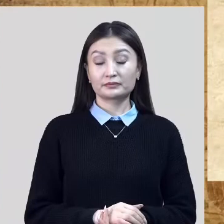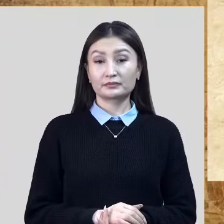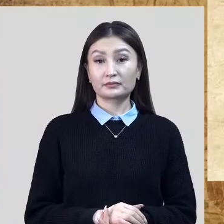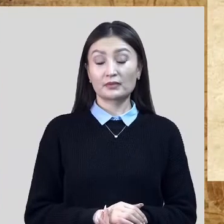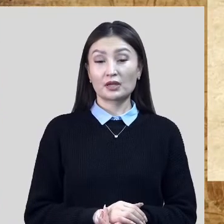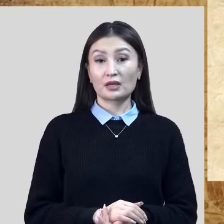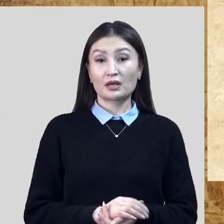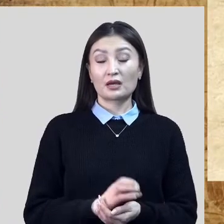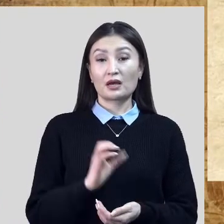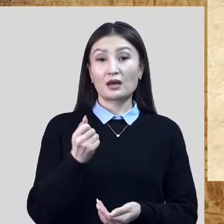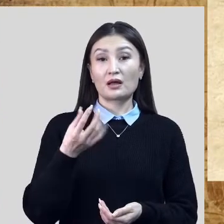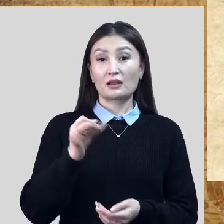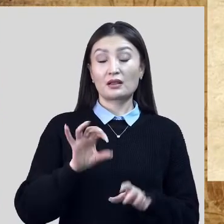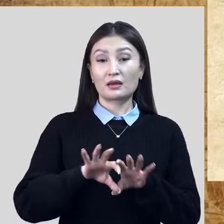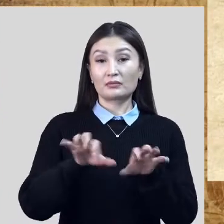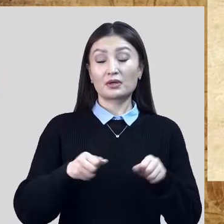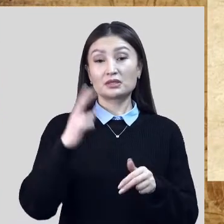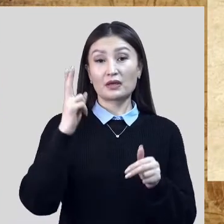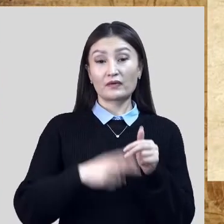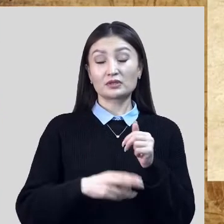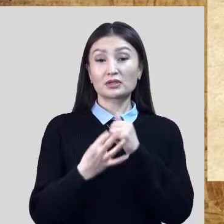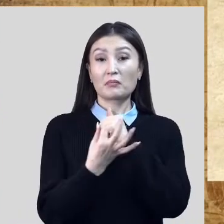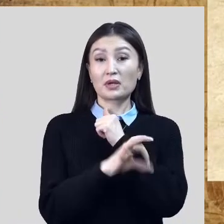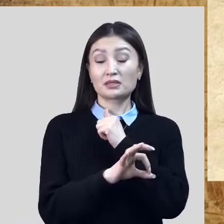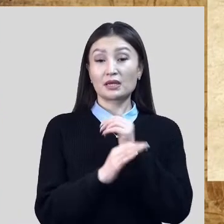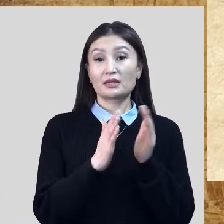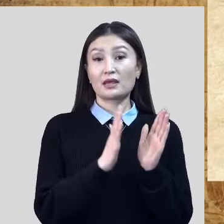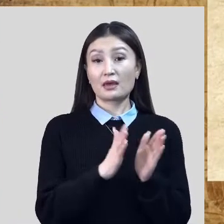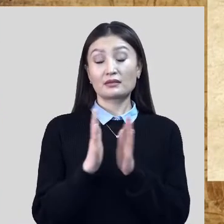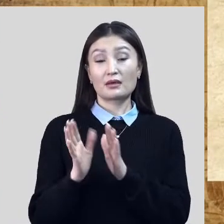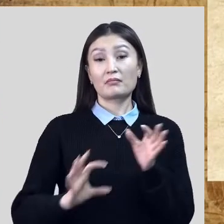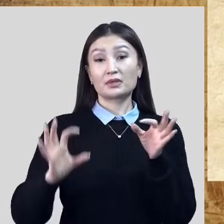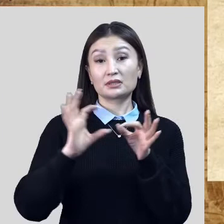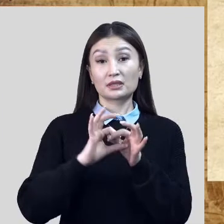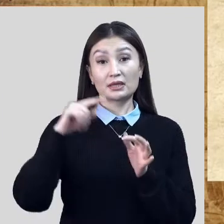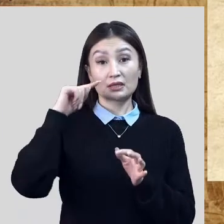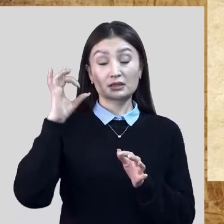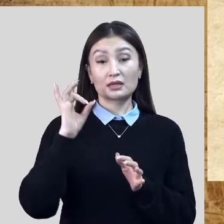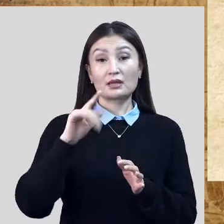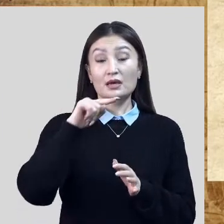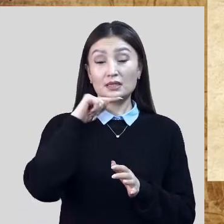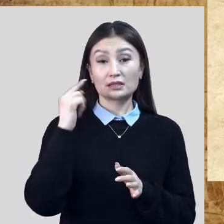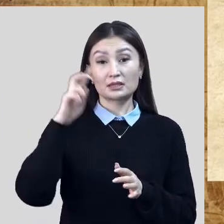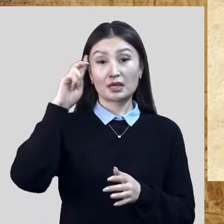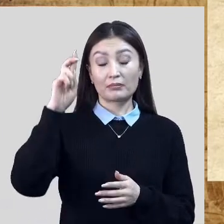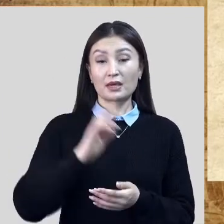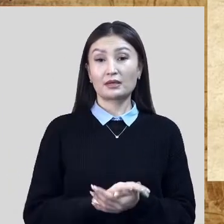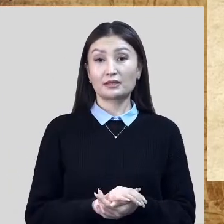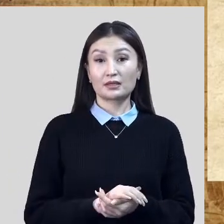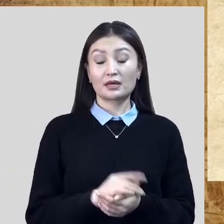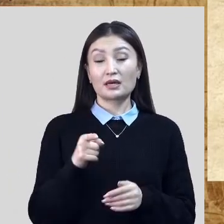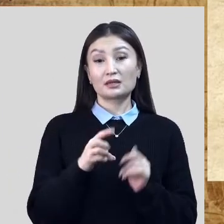С покорением Алая завершился последний этап присоединения Кыргызстана к Российской империи.